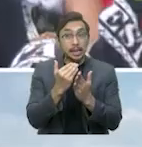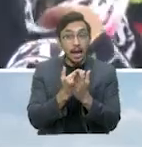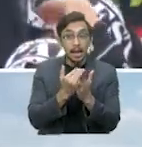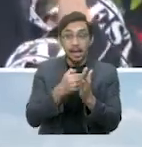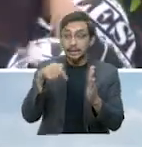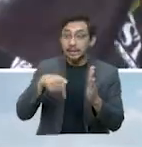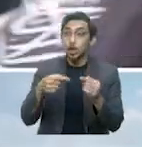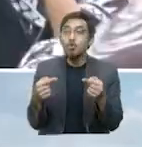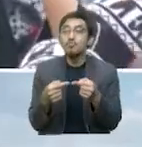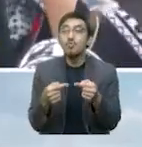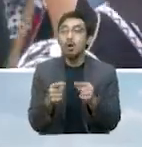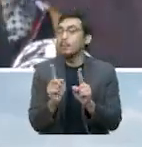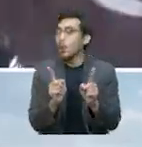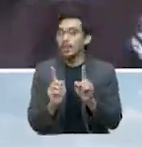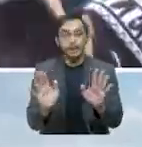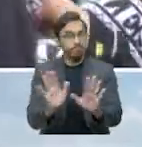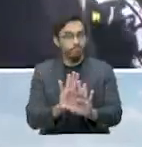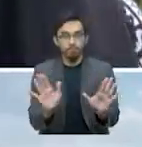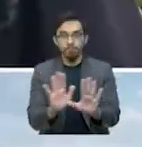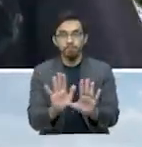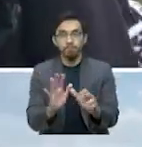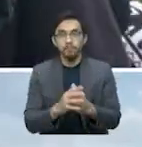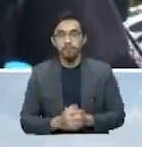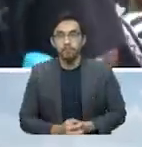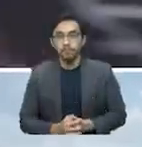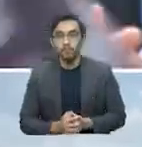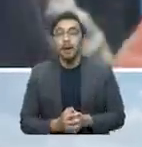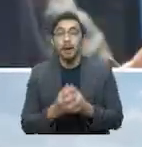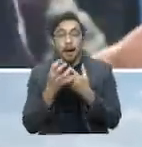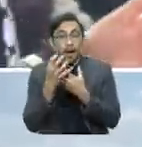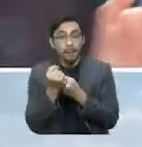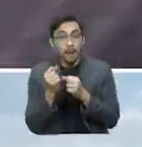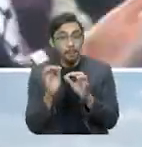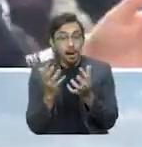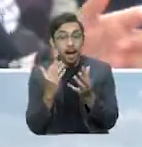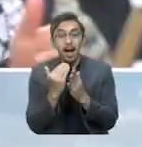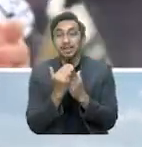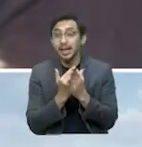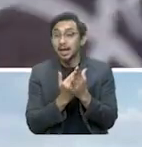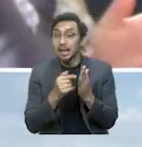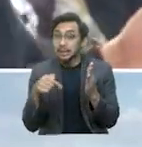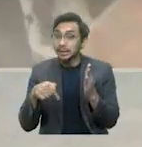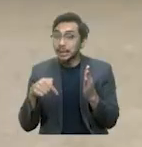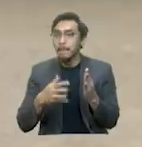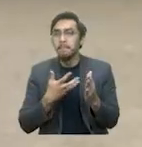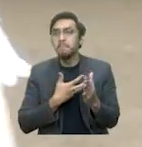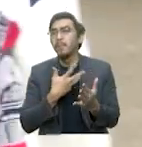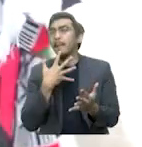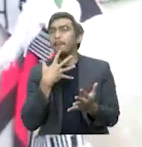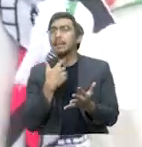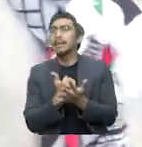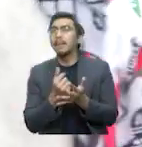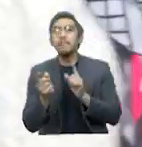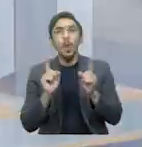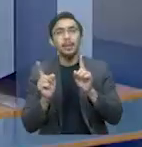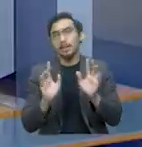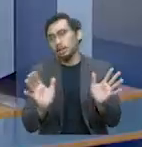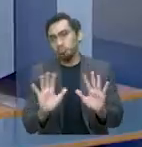kaitannya dengan masalah politik sehingga harapannya untuk acara ini tidak ditunggangi oleh politik. Rizky.